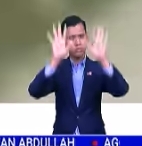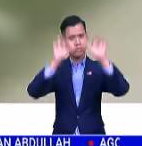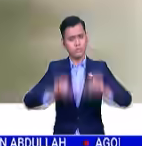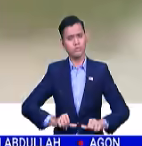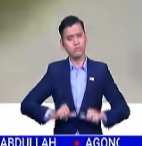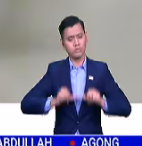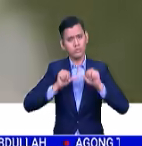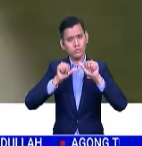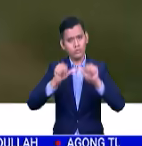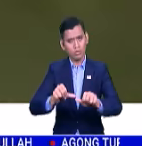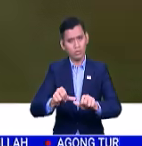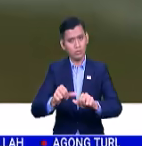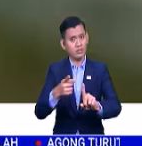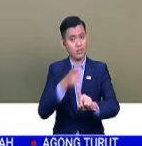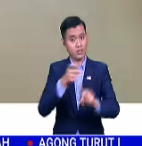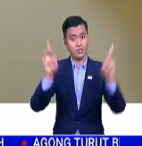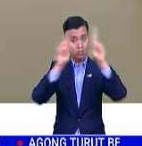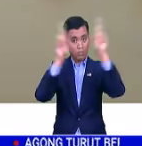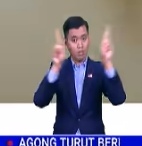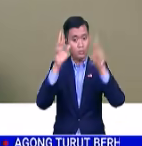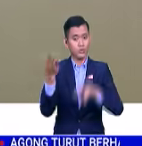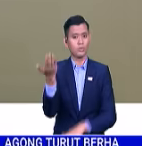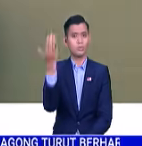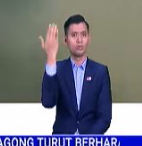berterusan sejak Rabu lalu.